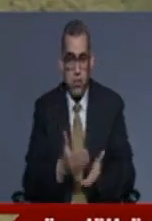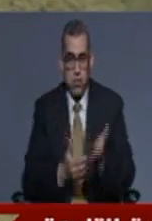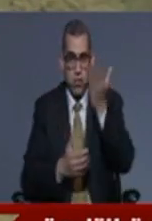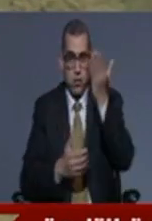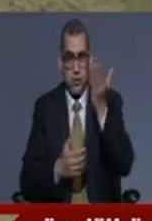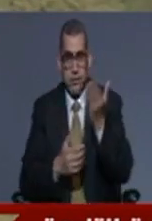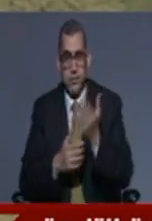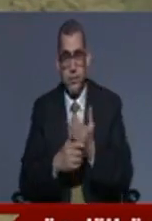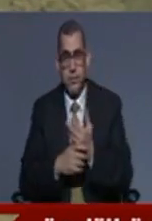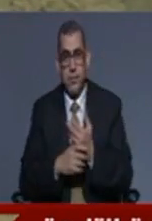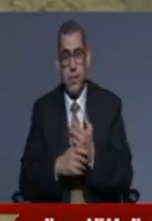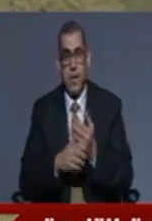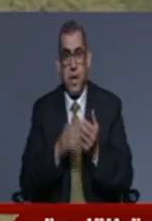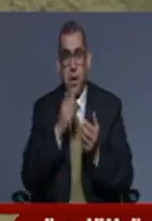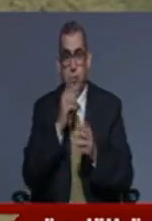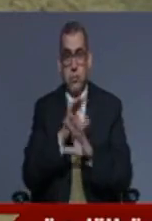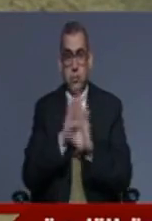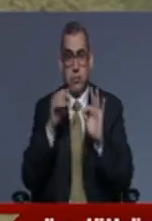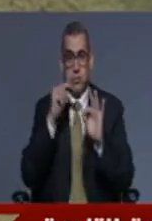في نحو عصر